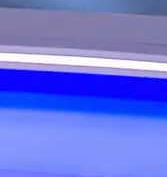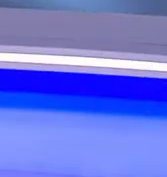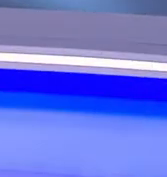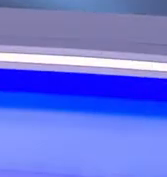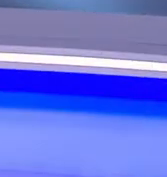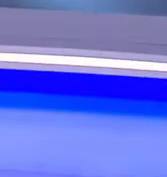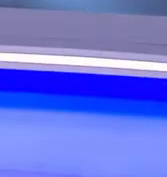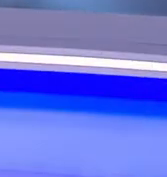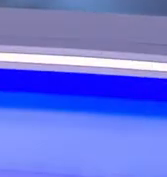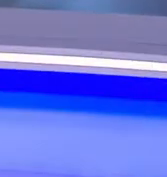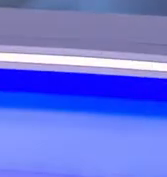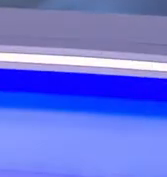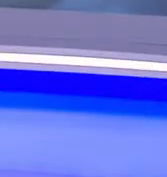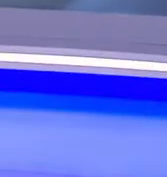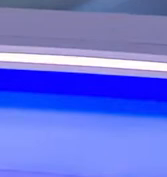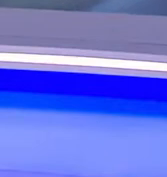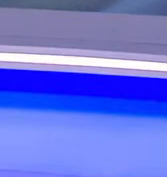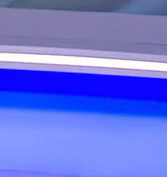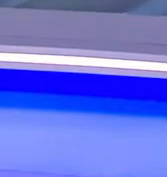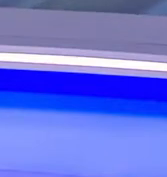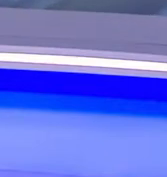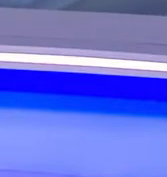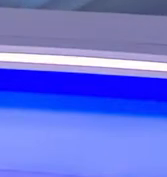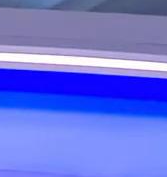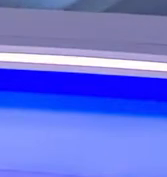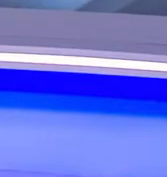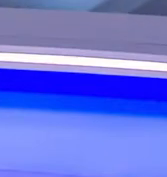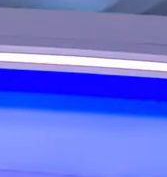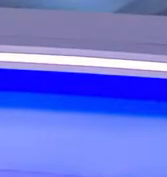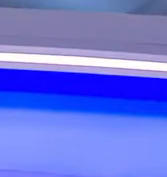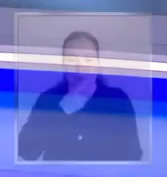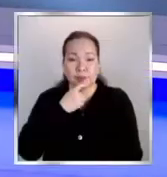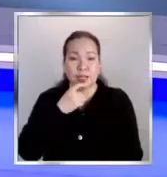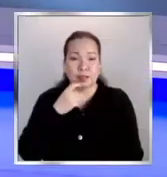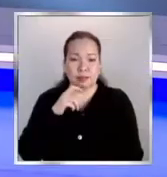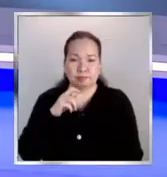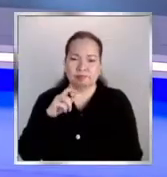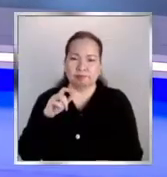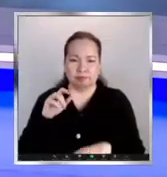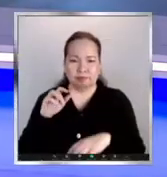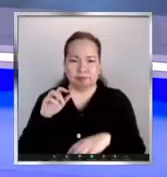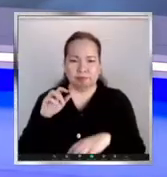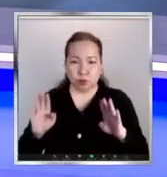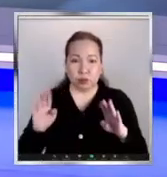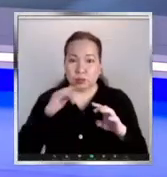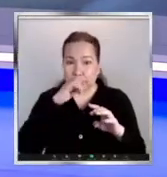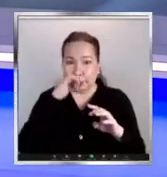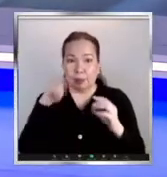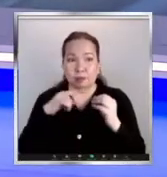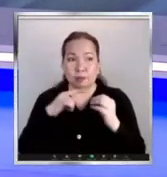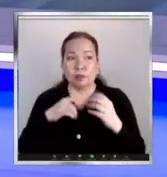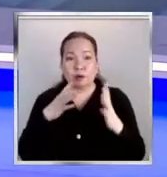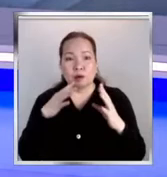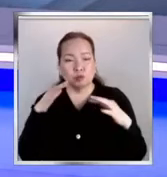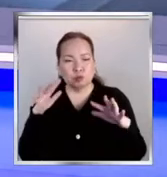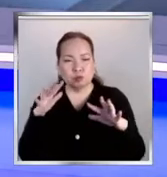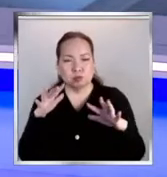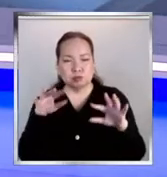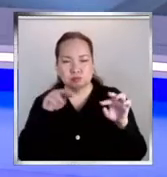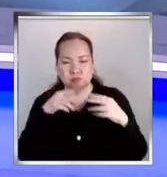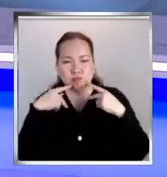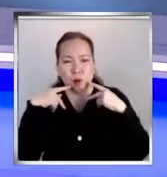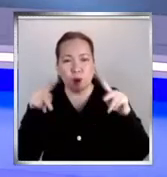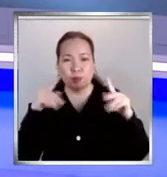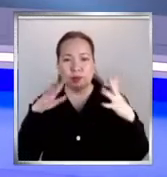Pansamantala, itinigil ng gobyerno ng England ang public viewing sa labi ni Queen Elizabeth II dahil inaabot ng 14 oras o higit